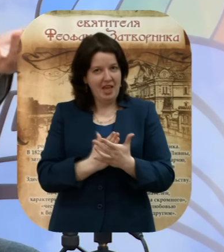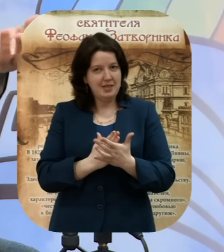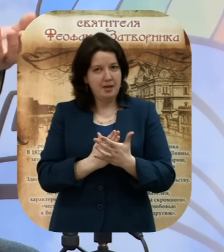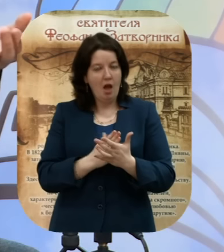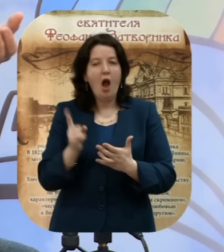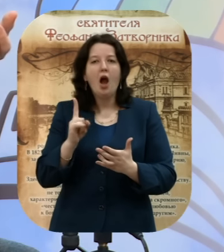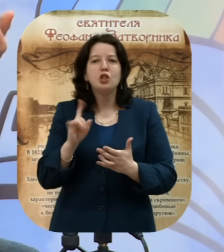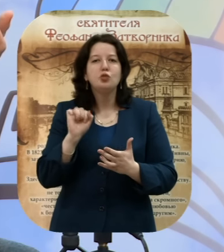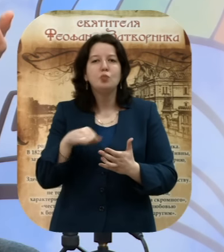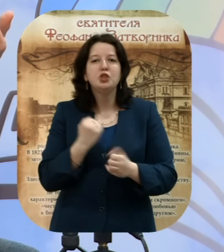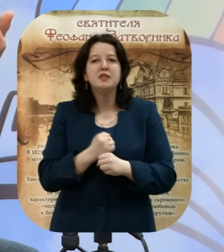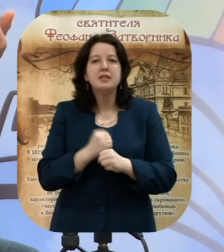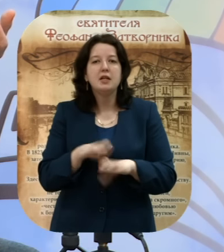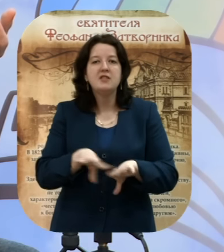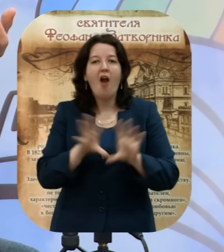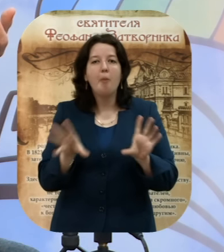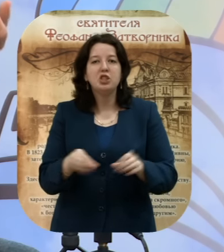сделать вообще?